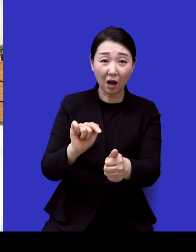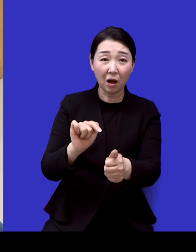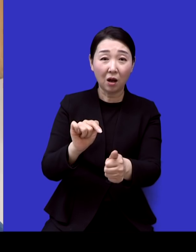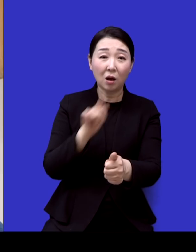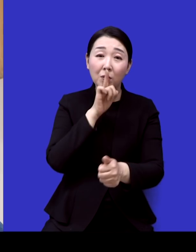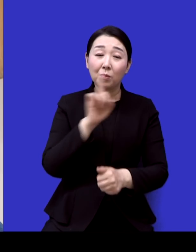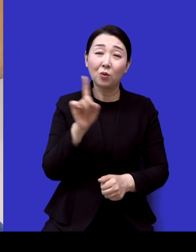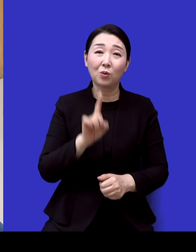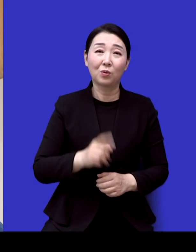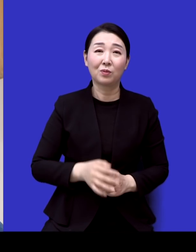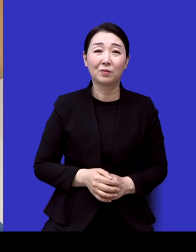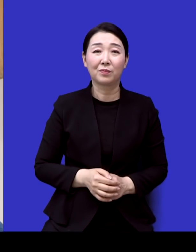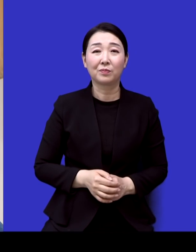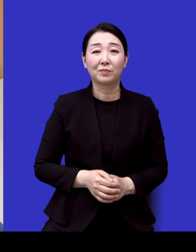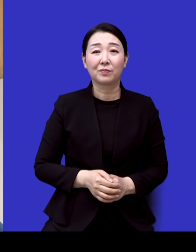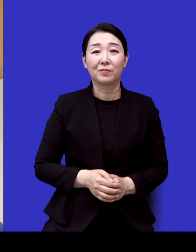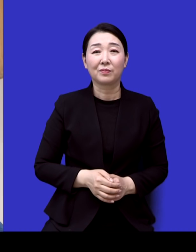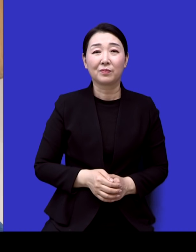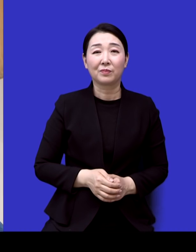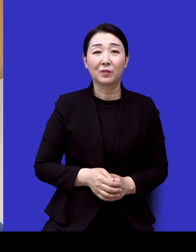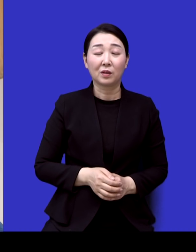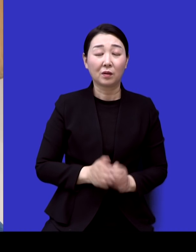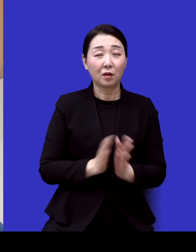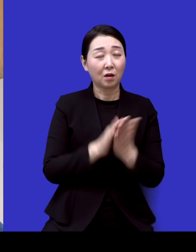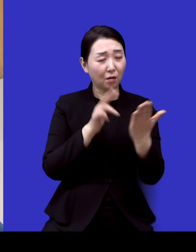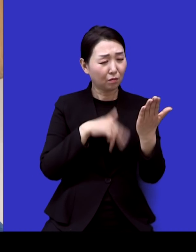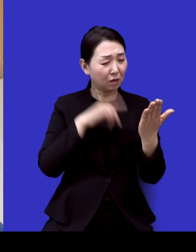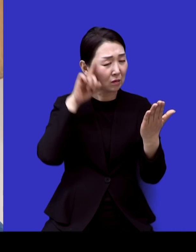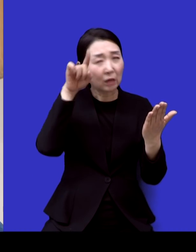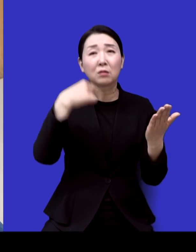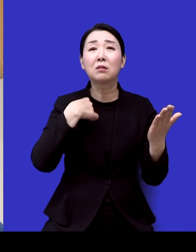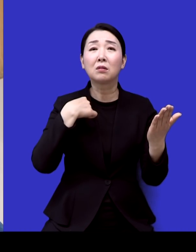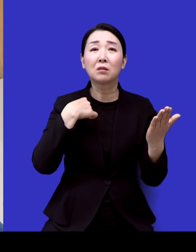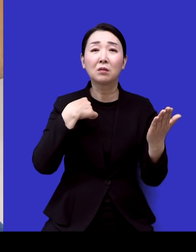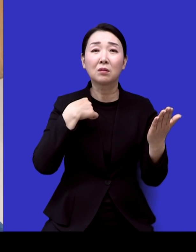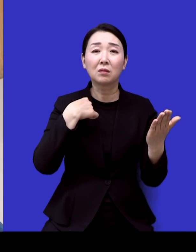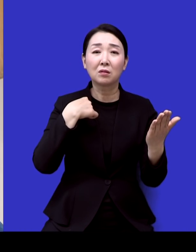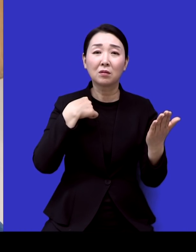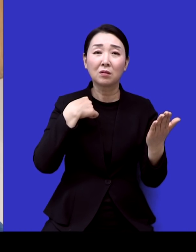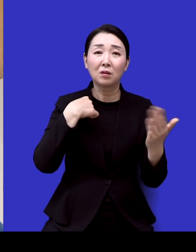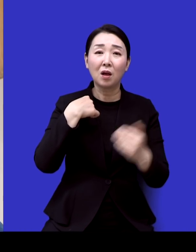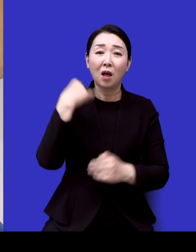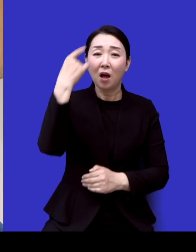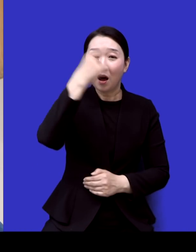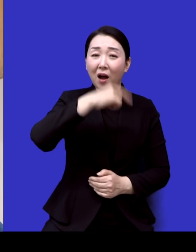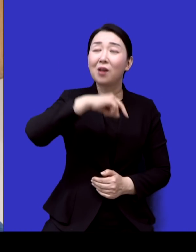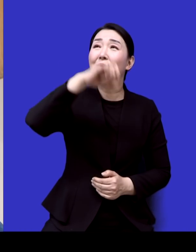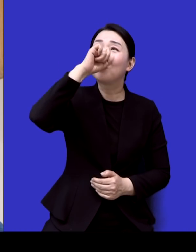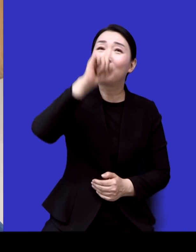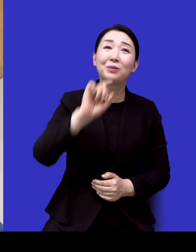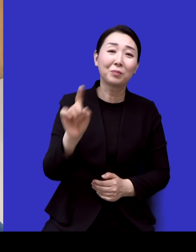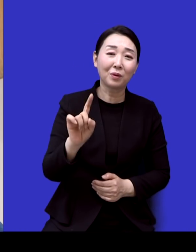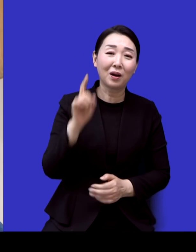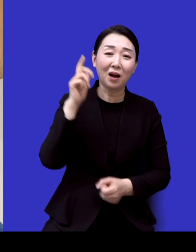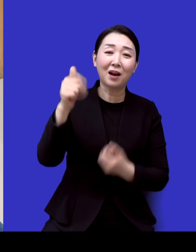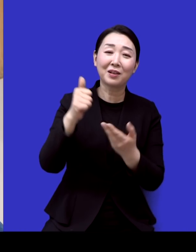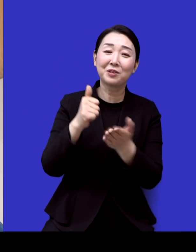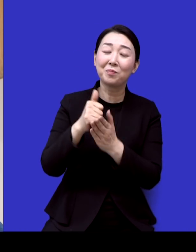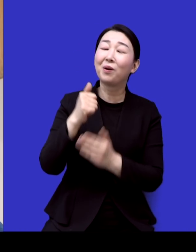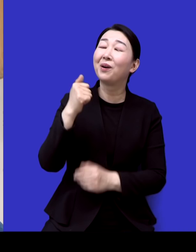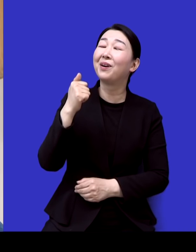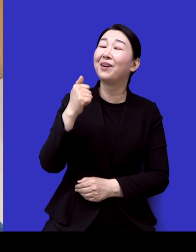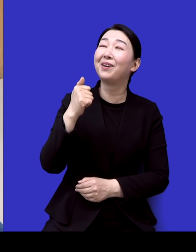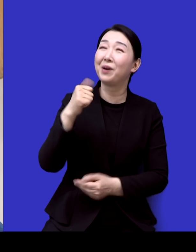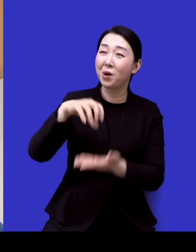그건? 제가 읽고 너무 짜증이 나는 거예요. 아, 얼굴 좋은데 뭐 하나님 뭐